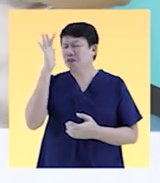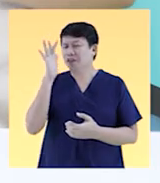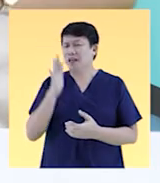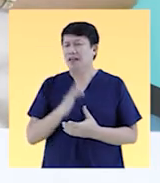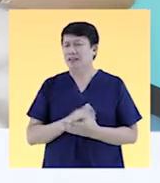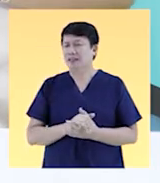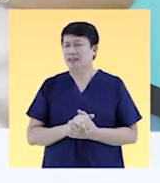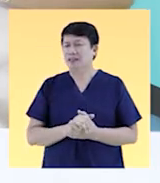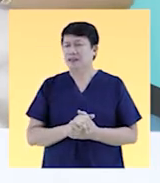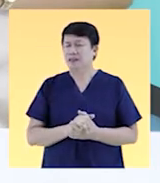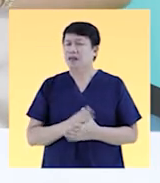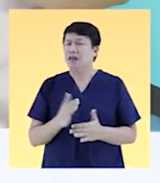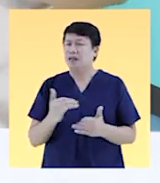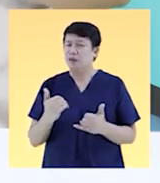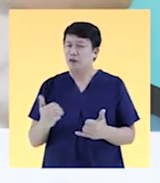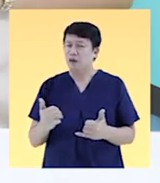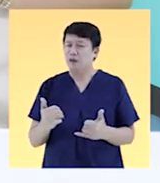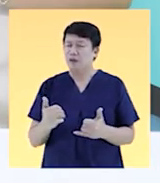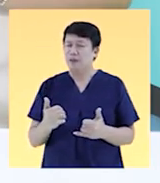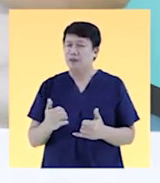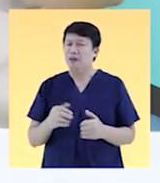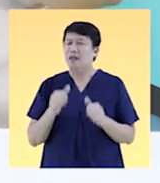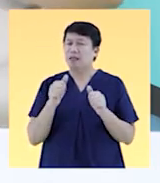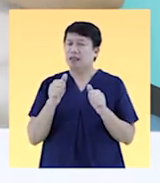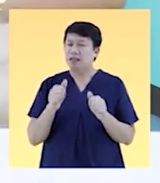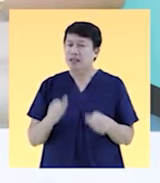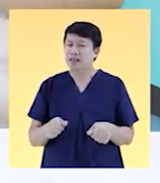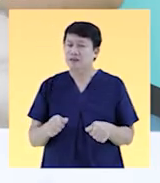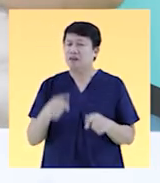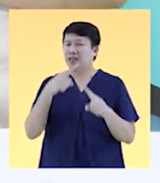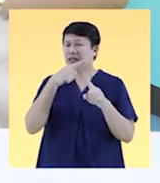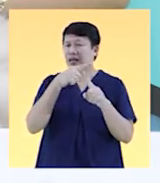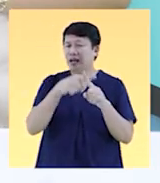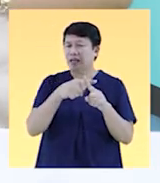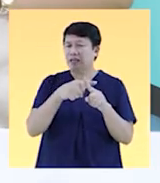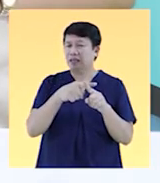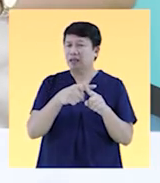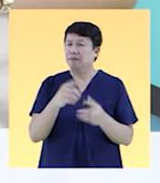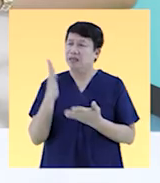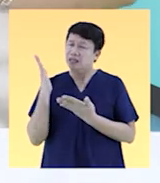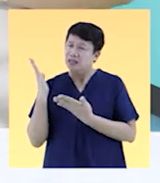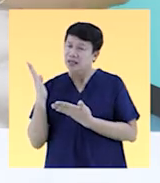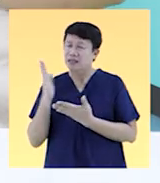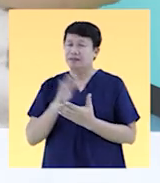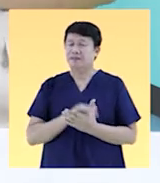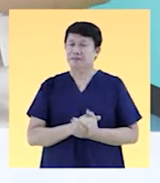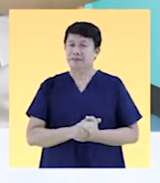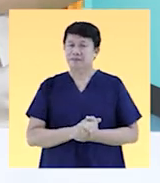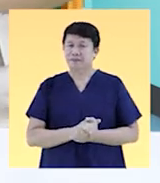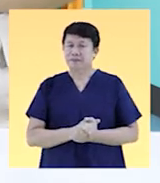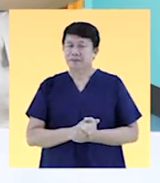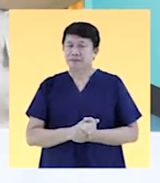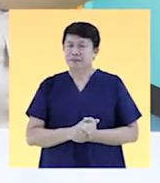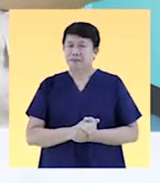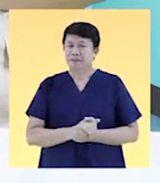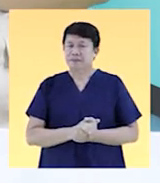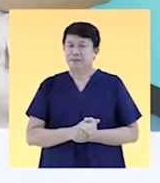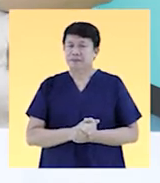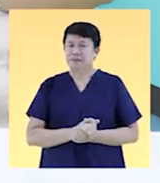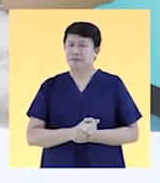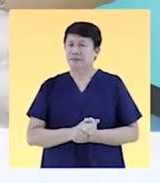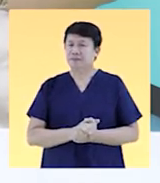ang uhusay. Ngayon, maaari nyo nang i-add ang mga ito.